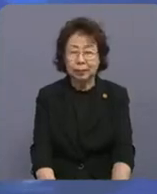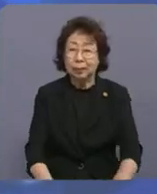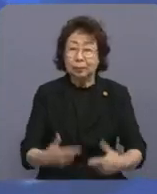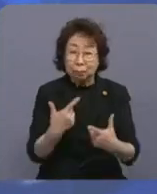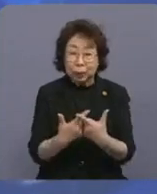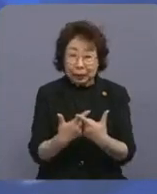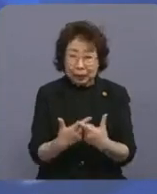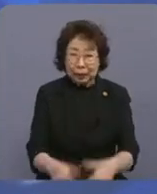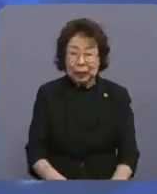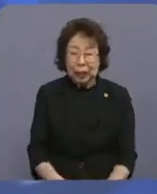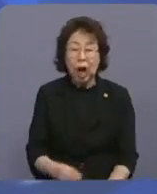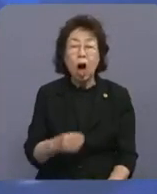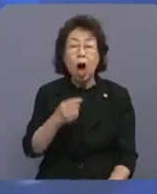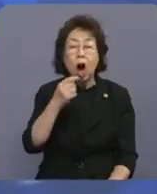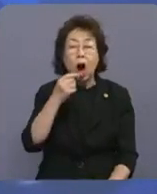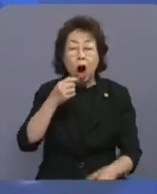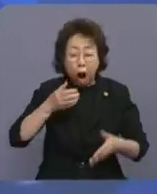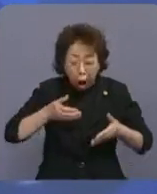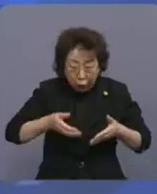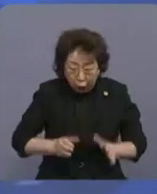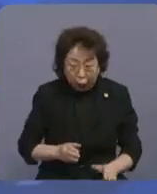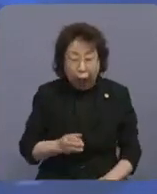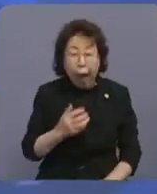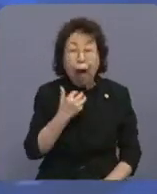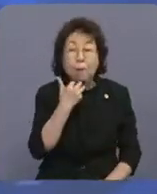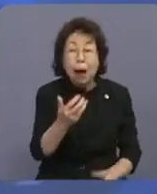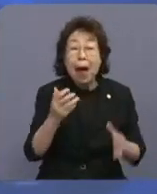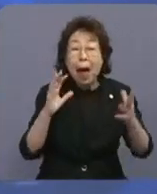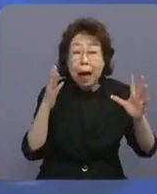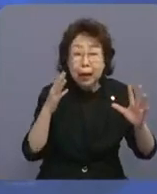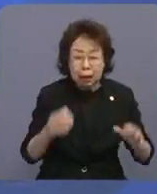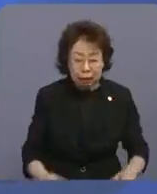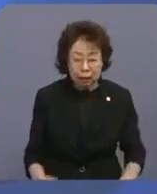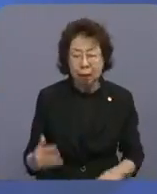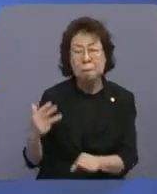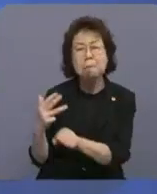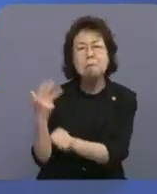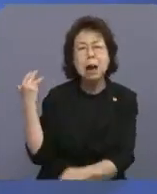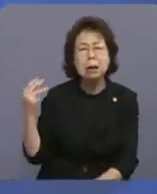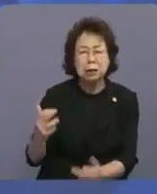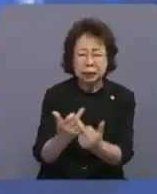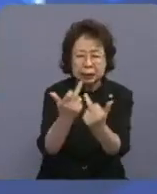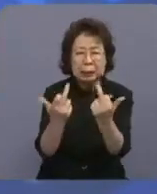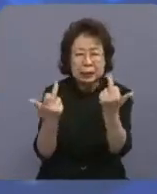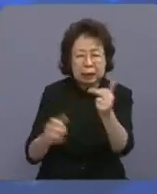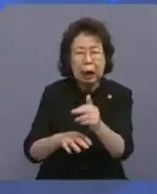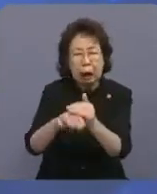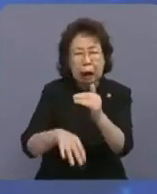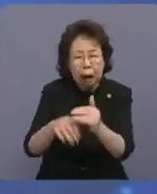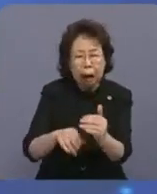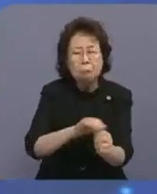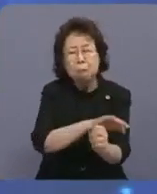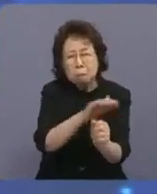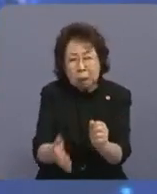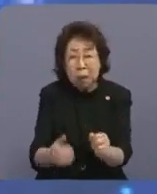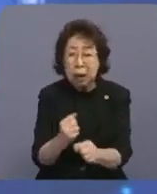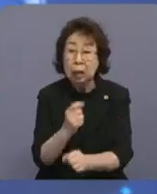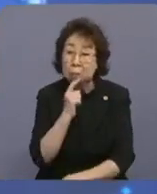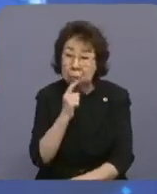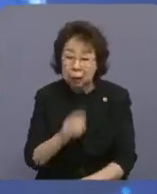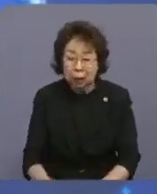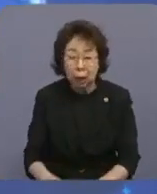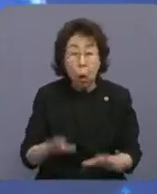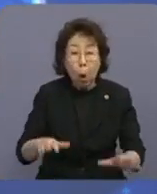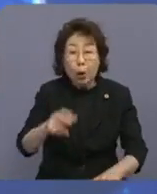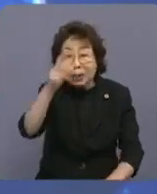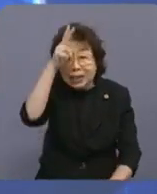부산에서 친모가 태어난 지 8일 된 영아를 8년 전 야산에 유기했다는 소식 어제 전해드렸습니다. 경찰이